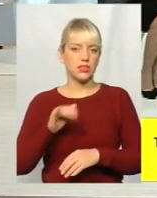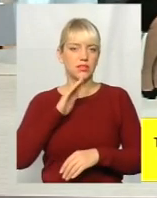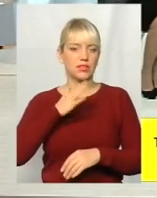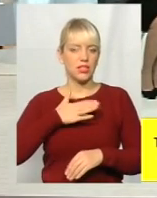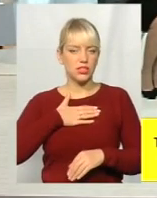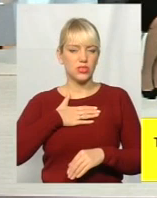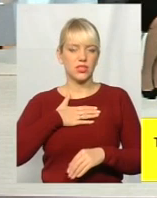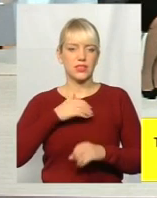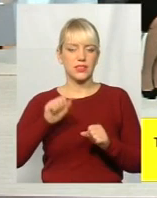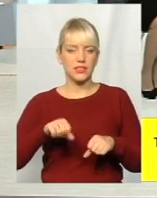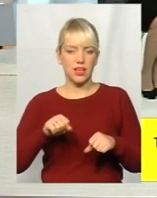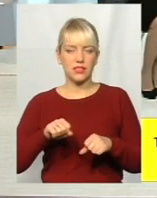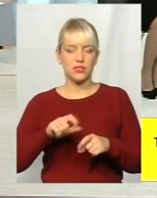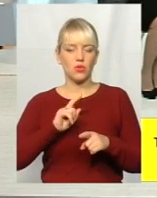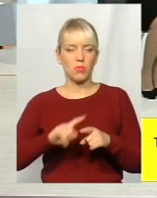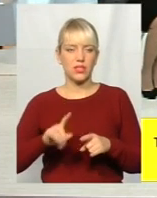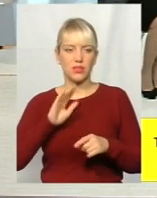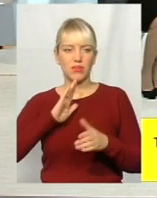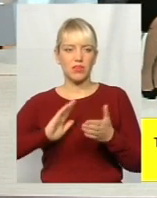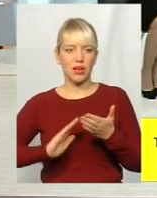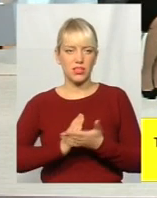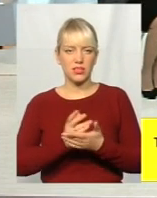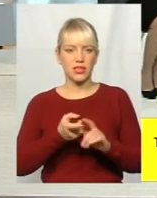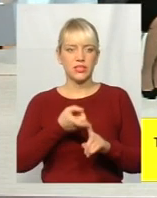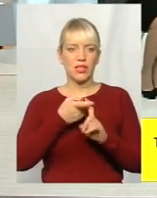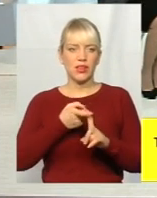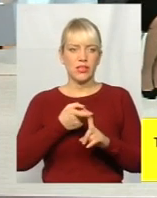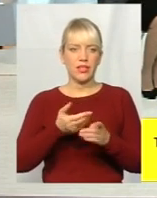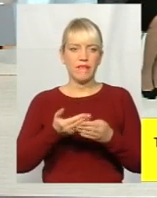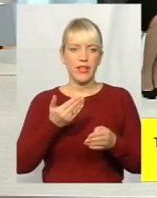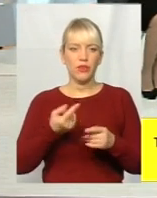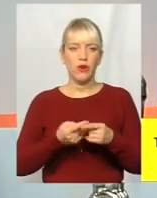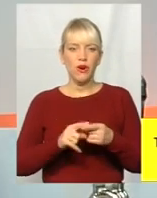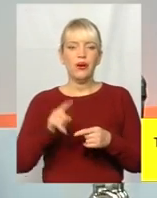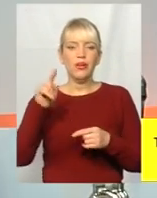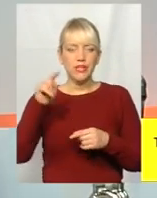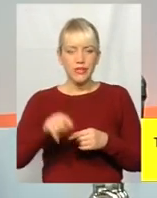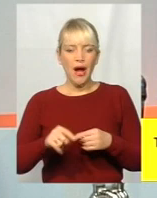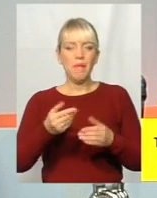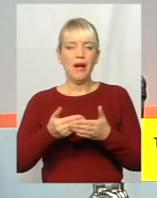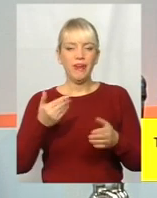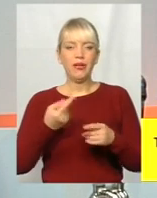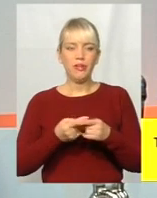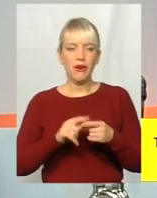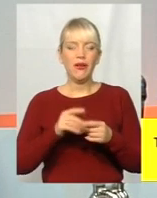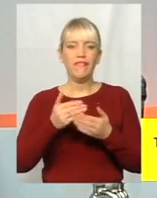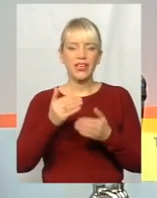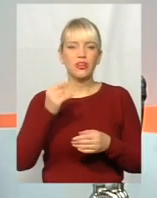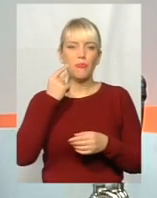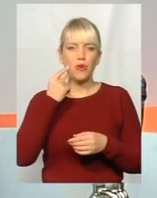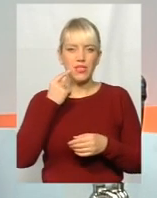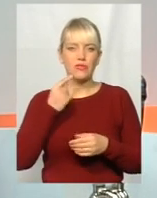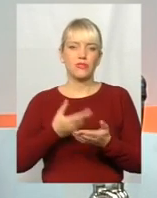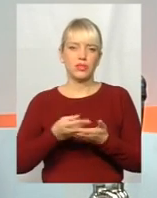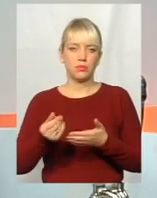здатність, оперативність і якість залежать саме від добросовісності сплати квартирної